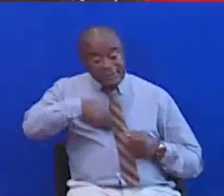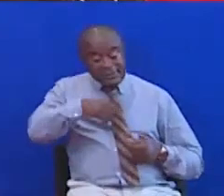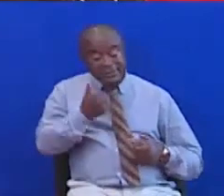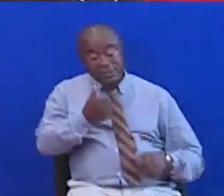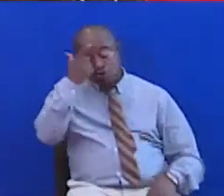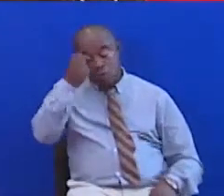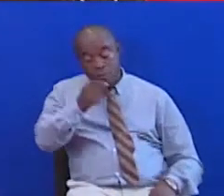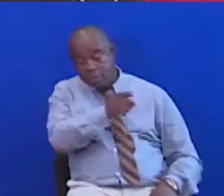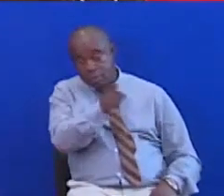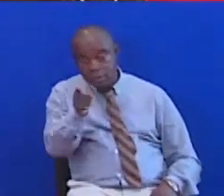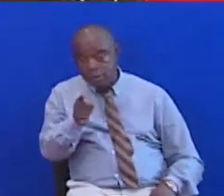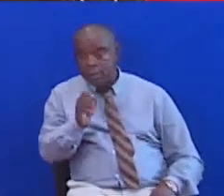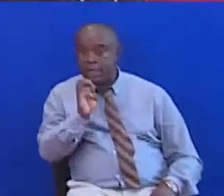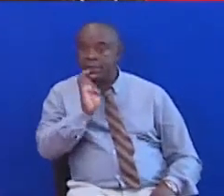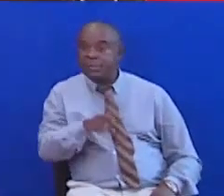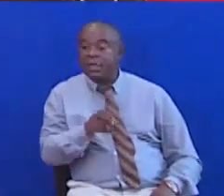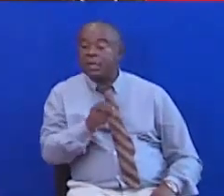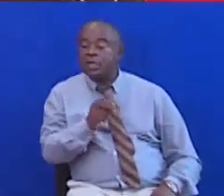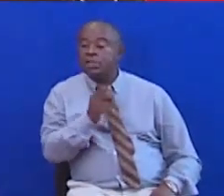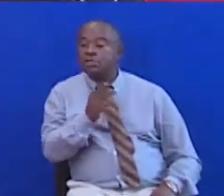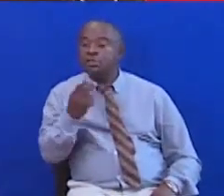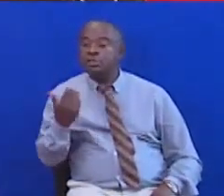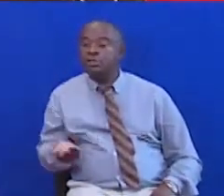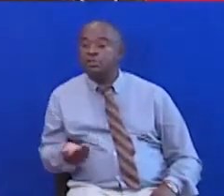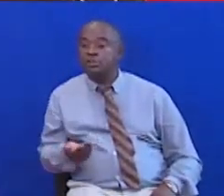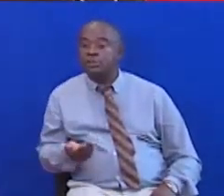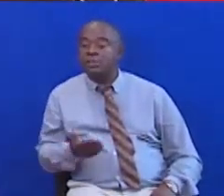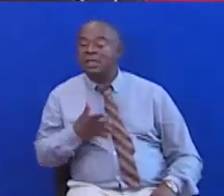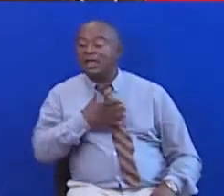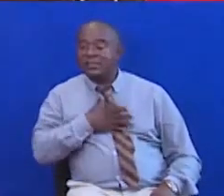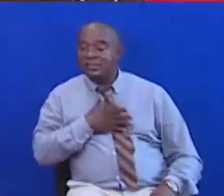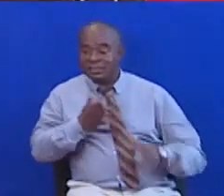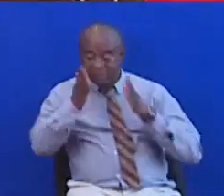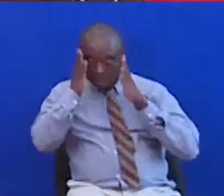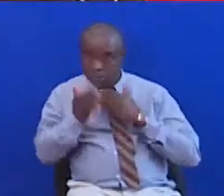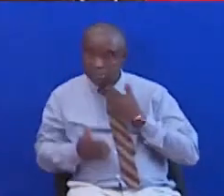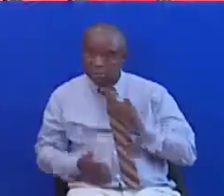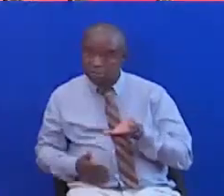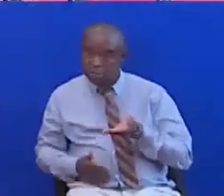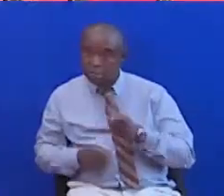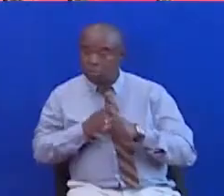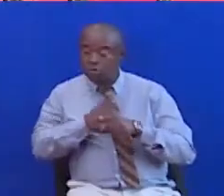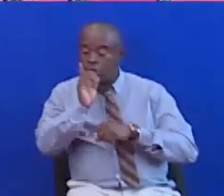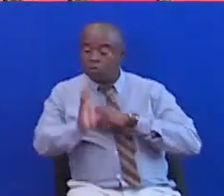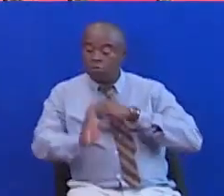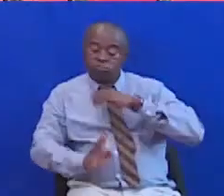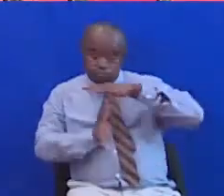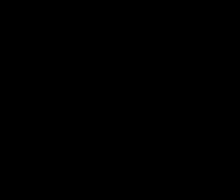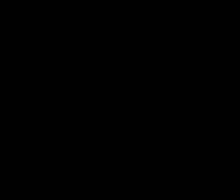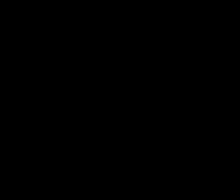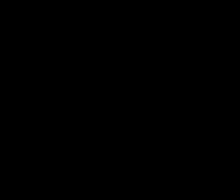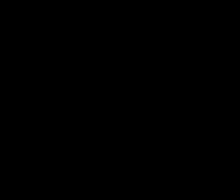tuliwaamini miaka 20. Taarifa mheshimiwa mwenyekiti. Asante sana mheshimiwa. Taarifa mheshimiwa mwenyekiti. Kumeisha.